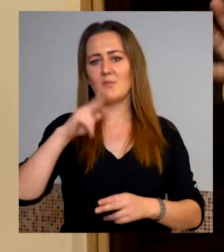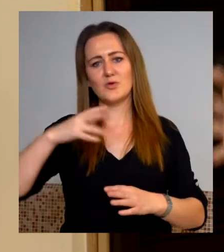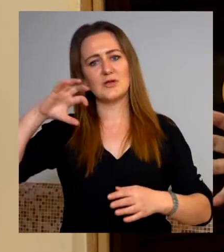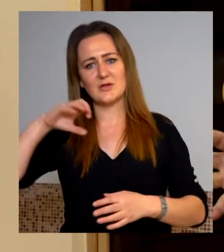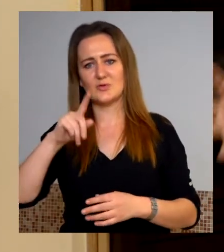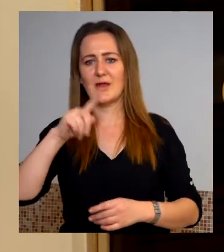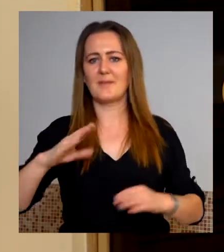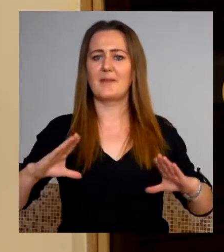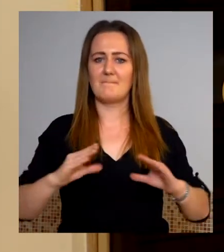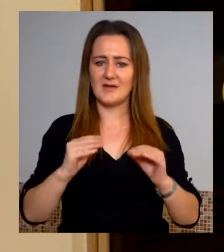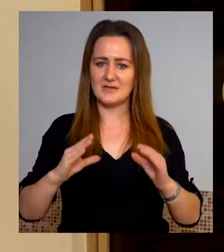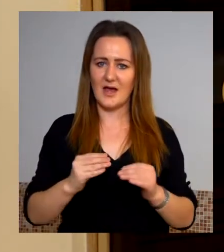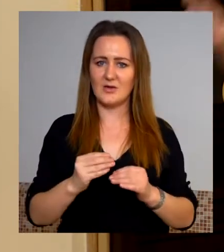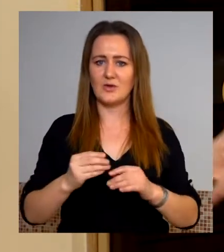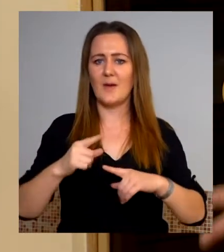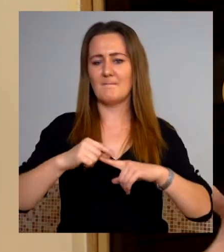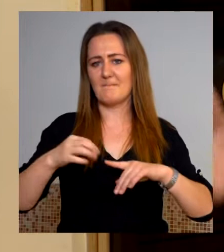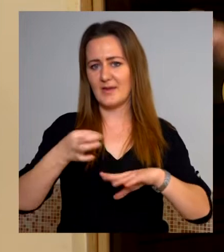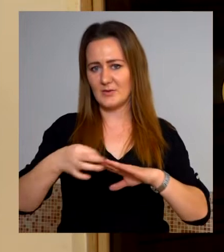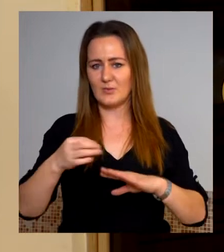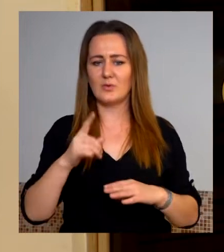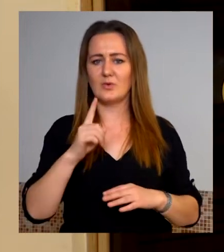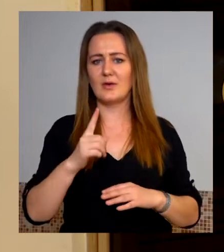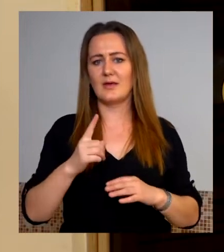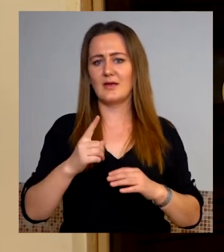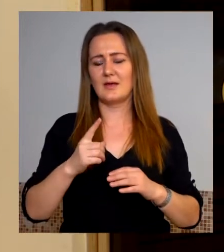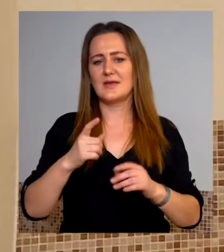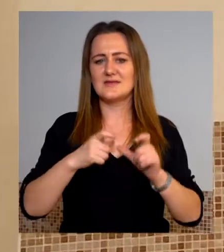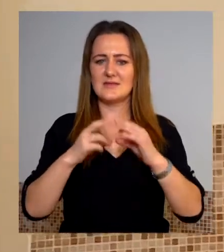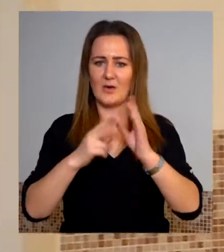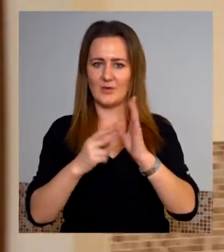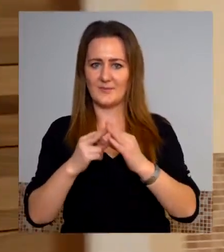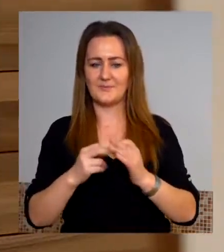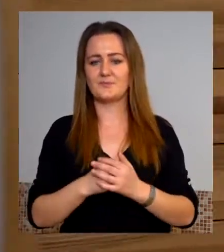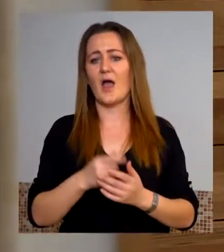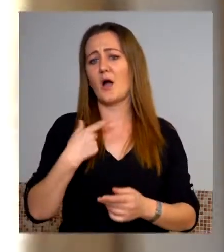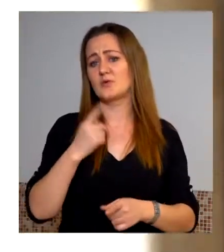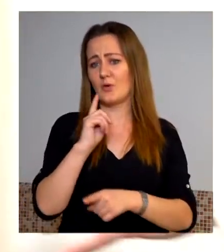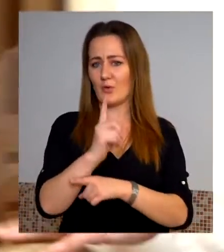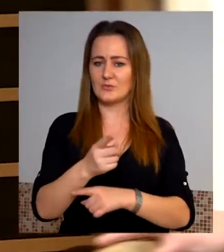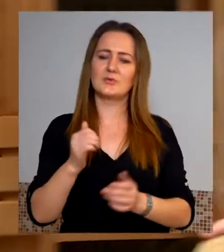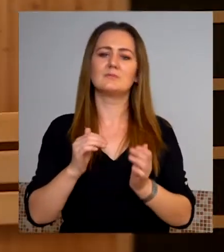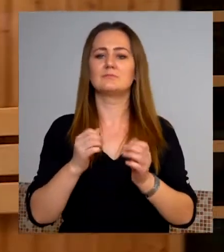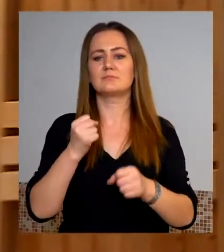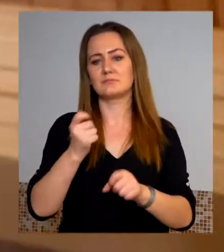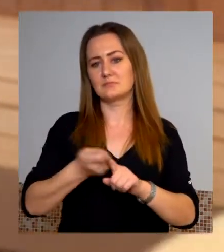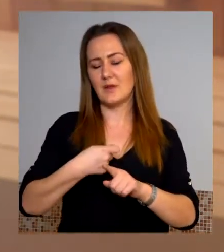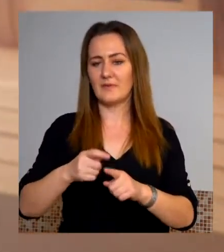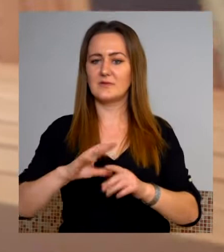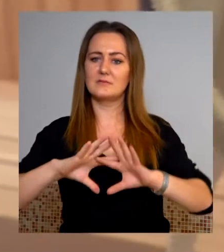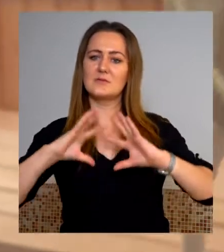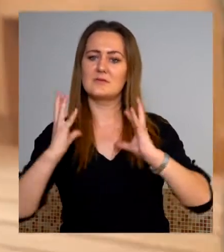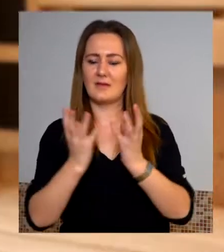imate masaže, manikuru, pedikuru i kako rekoh saune. Ako se odlučite da napravite cijeli zaokruženi